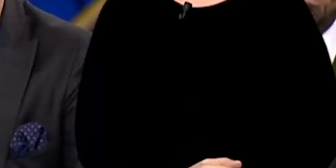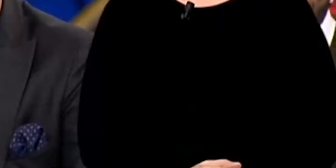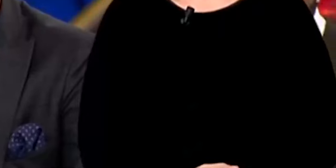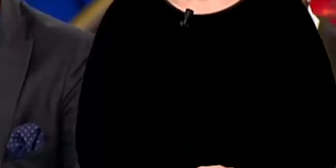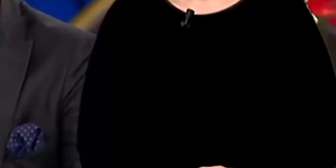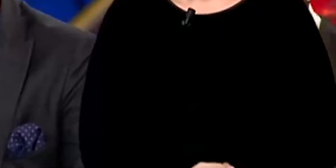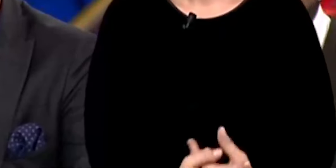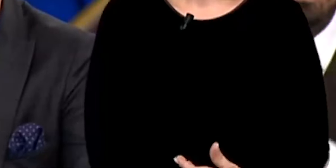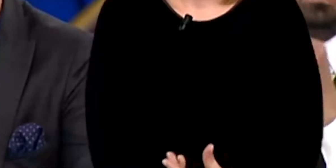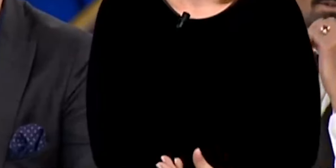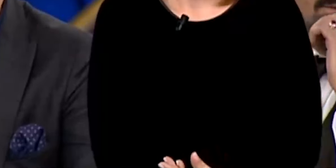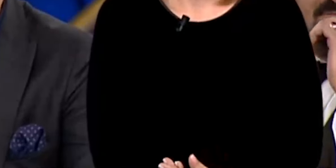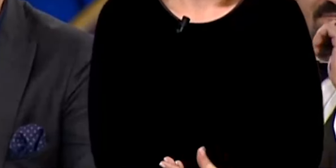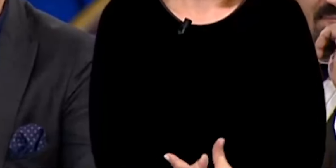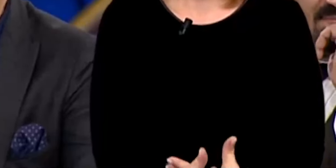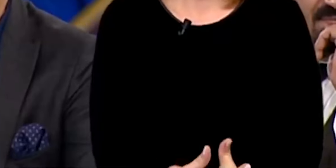Bu ne ya?